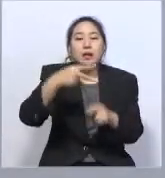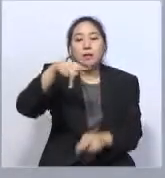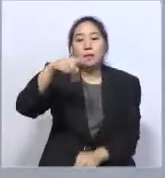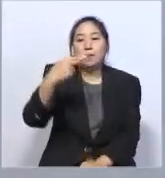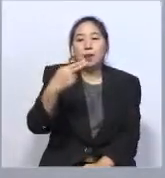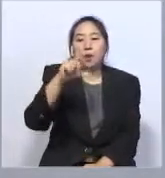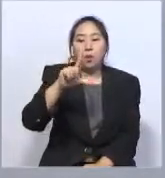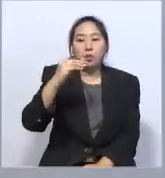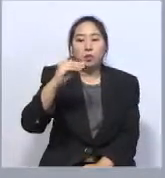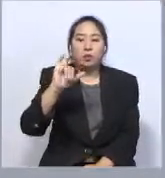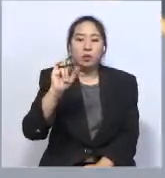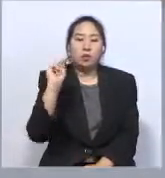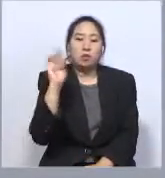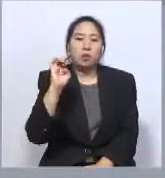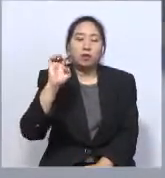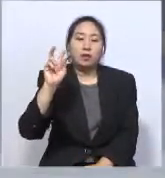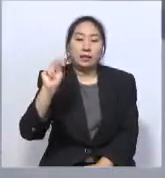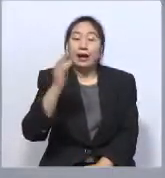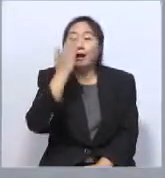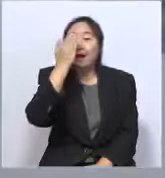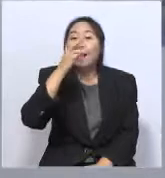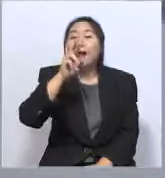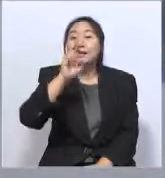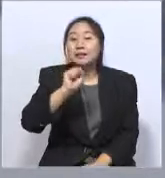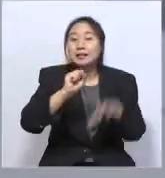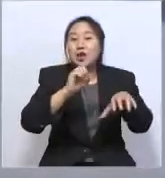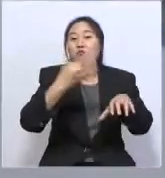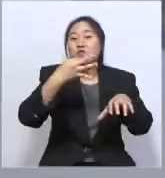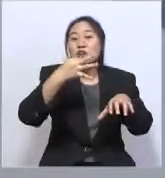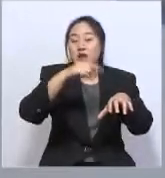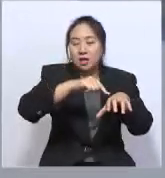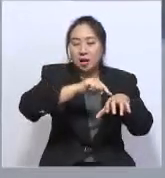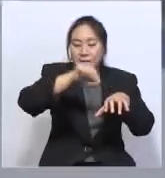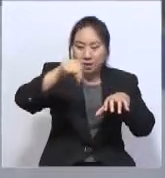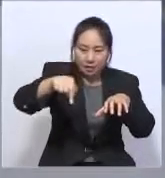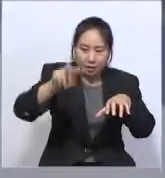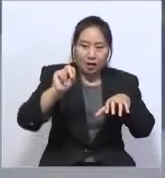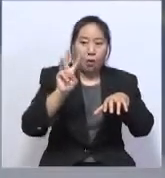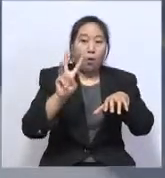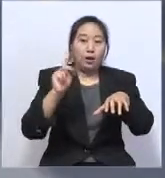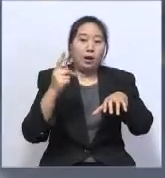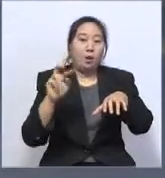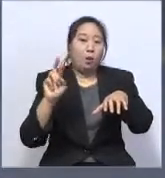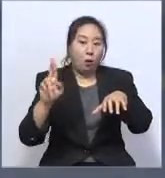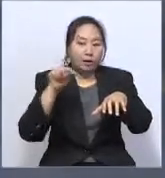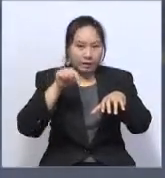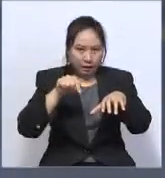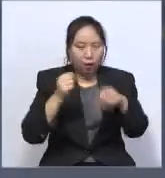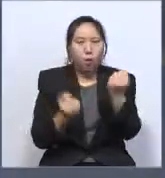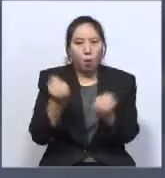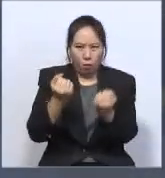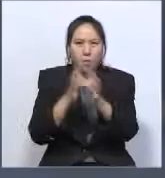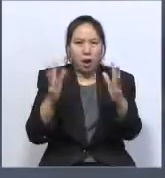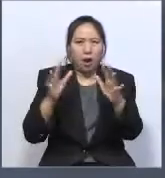าฟิวเจอร์พาร์ครังสิตมาจนถึงแถวๆนวนครนะครับที่นี่ปริมาณรถค่อนข้างมากนะ